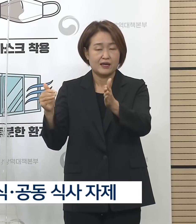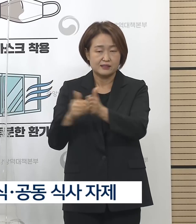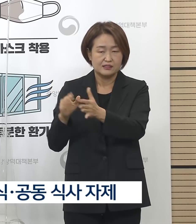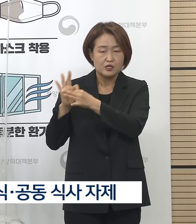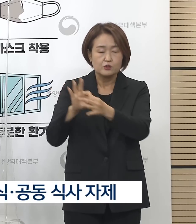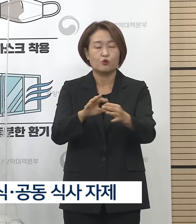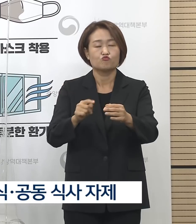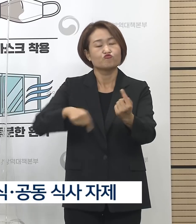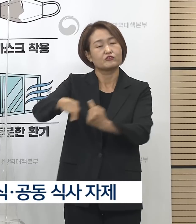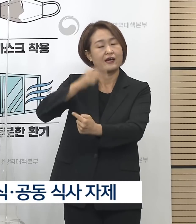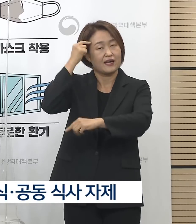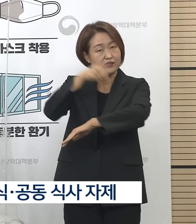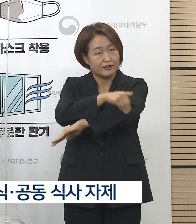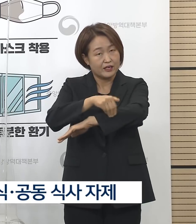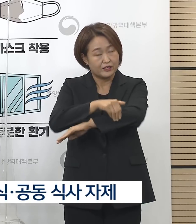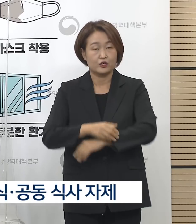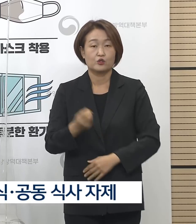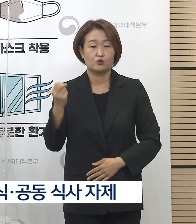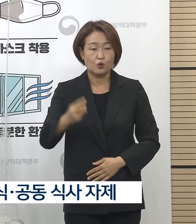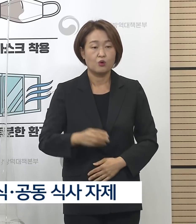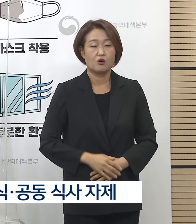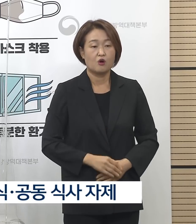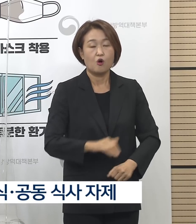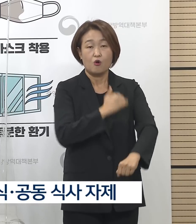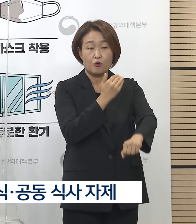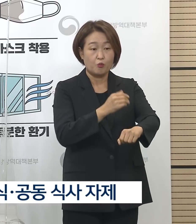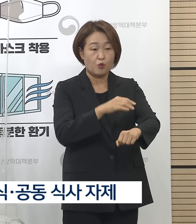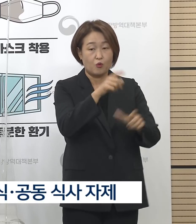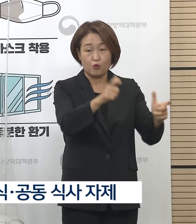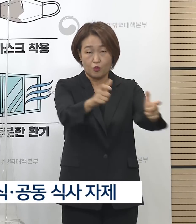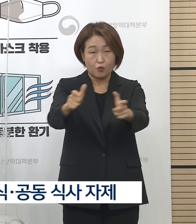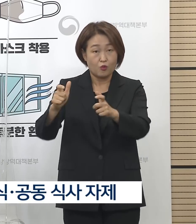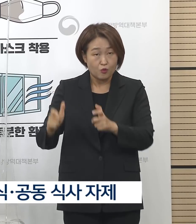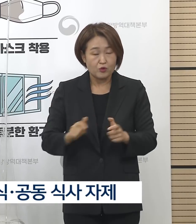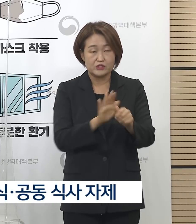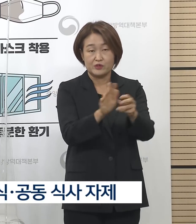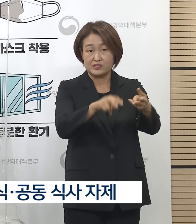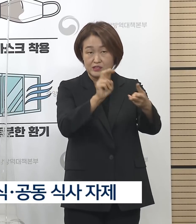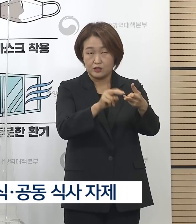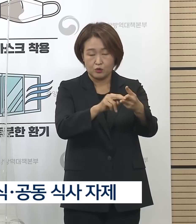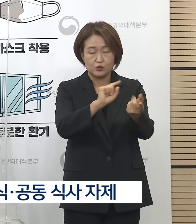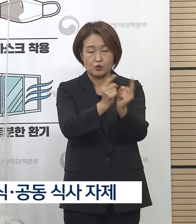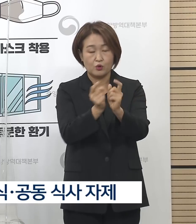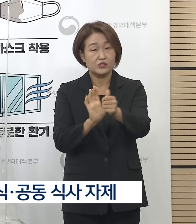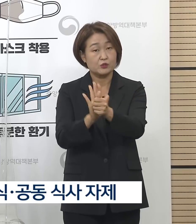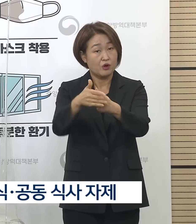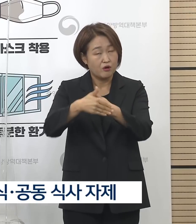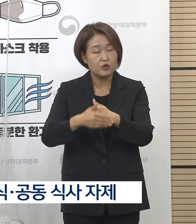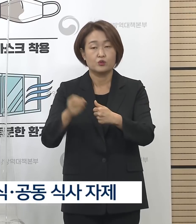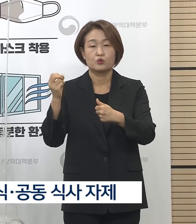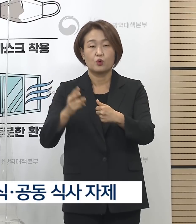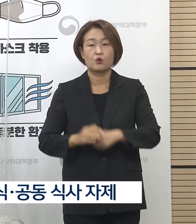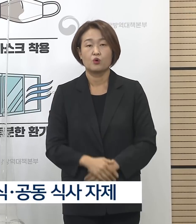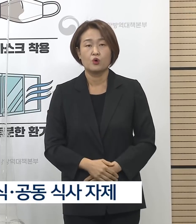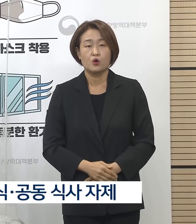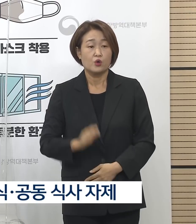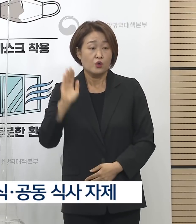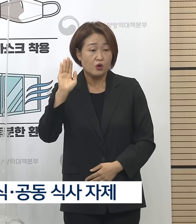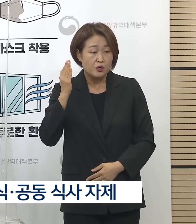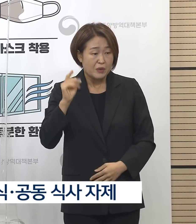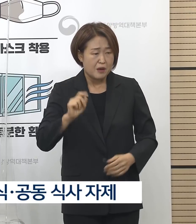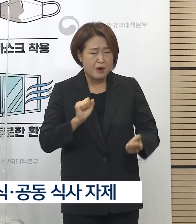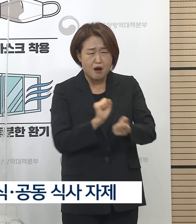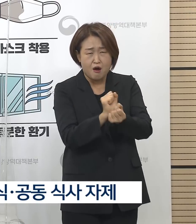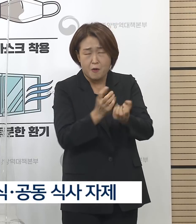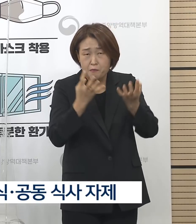위해서 질병청의 권역대응센터와 시도의 지원을 강화하고 특히 최근에 큰 규모의 유행이